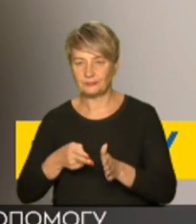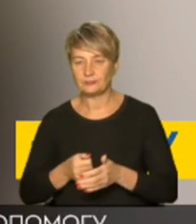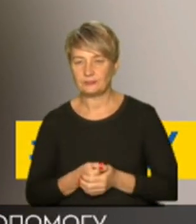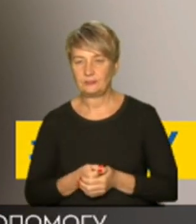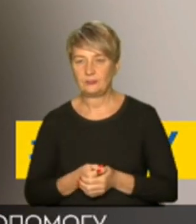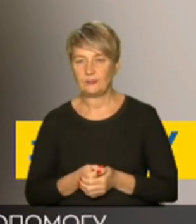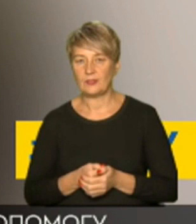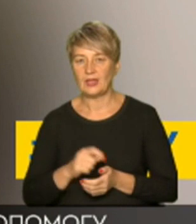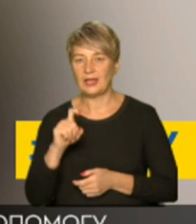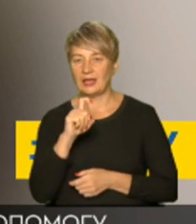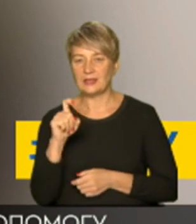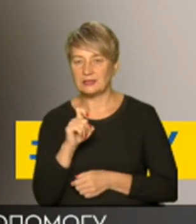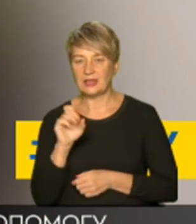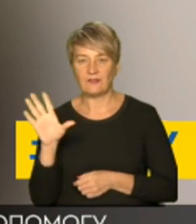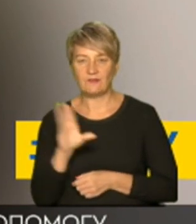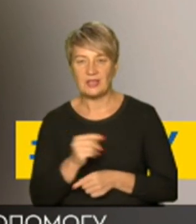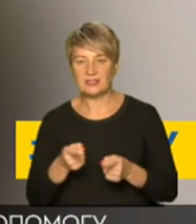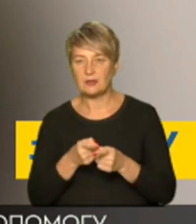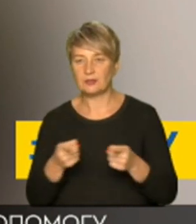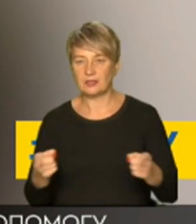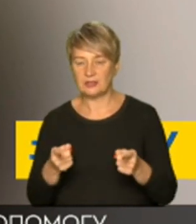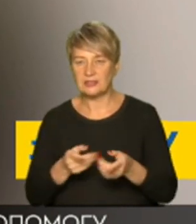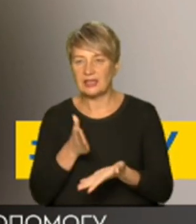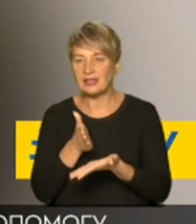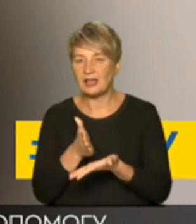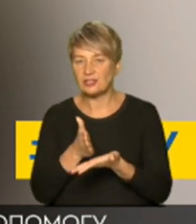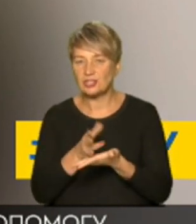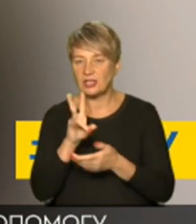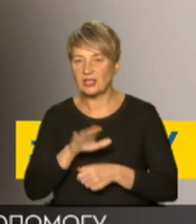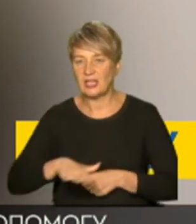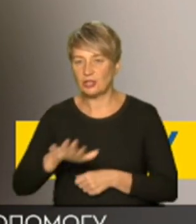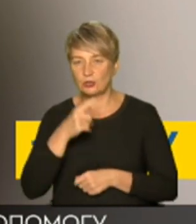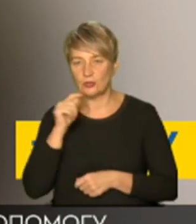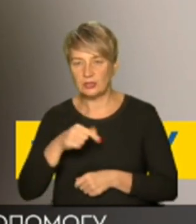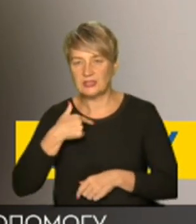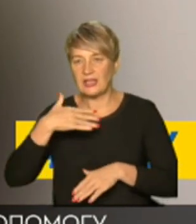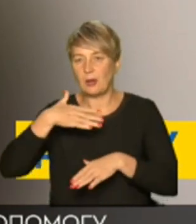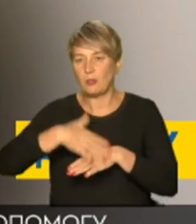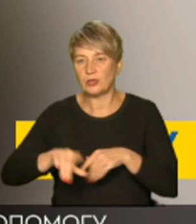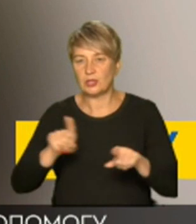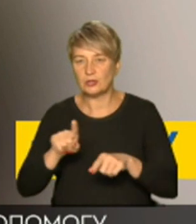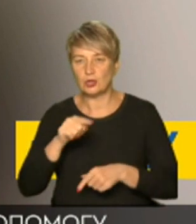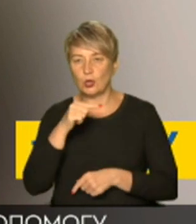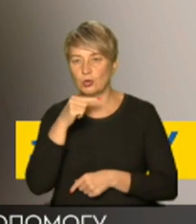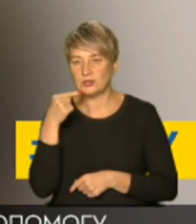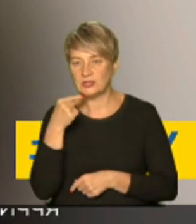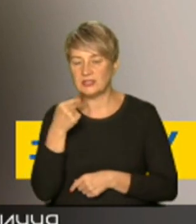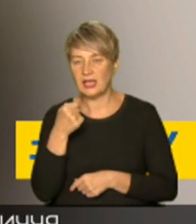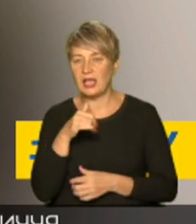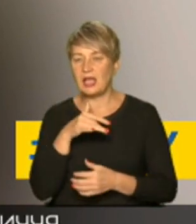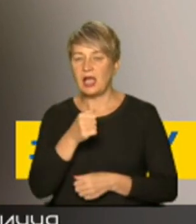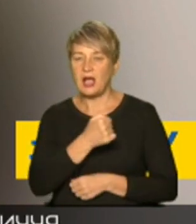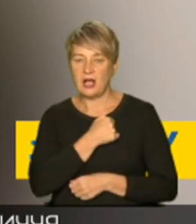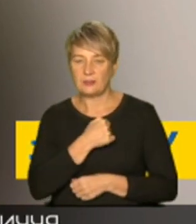За весь период нахождения на территории Украины я понял, что российская армия потеряла веру в победу, и